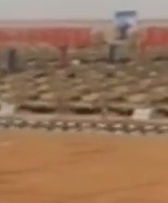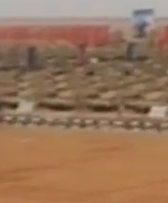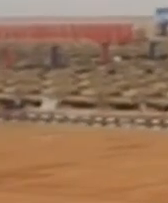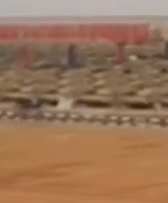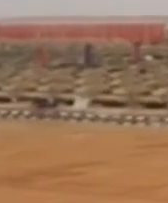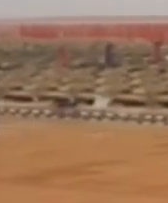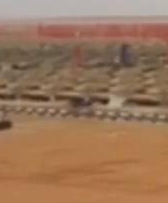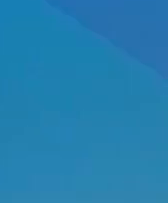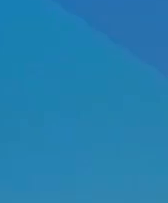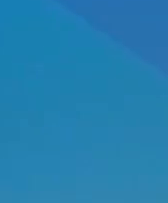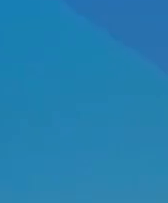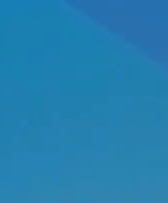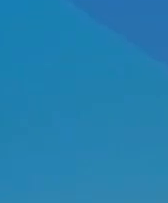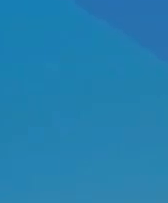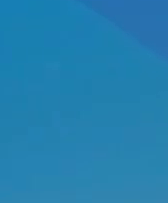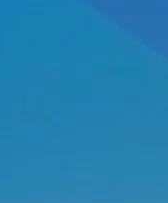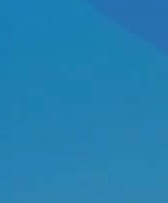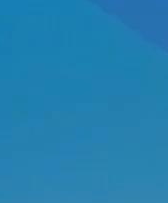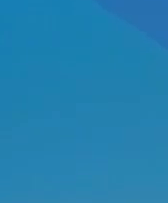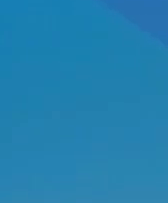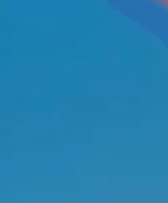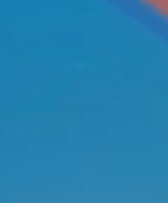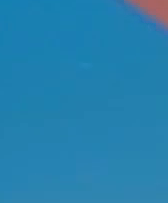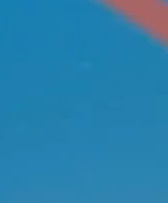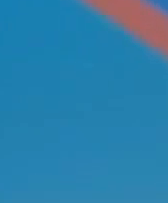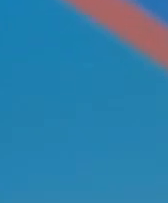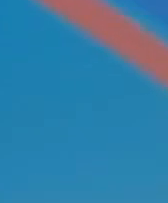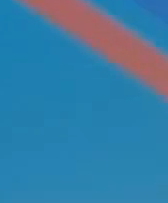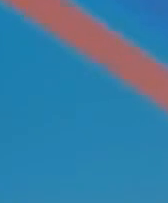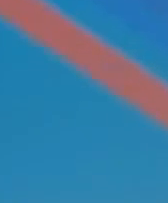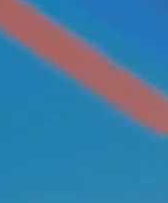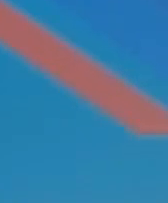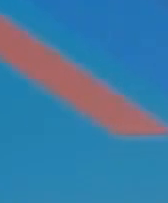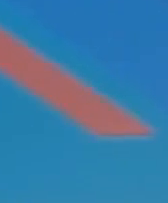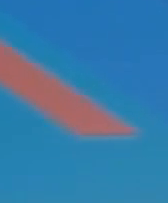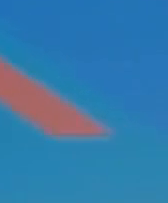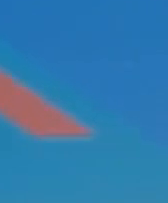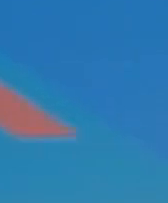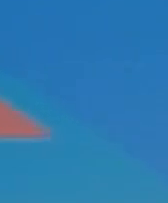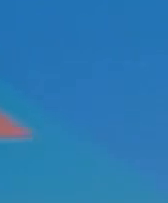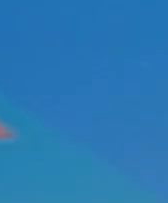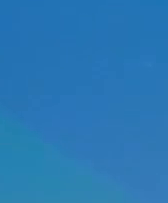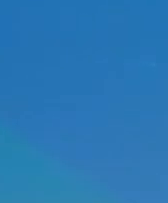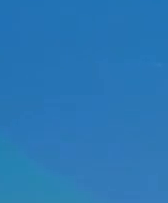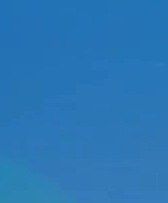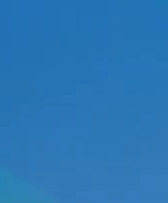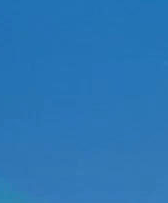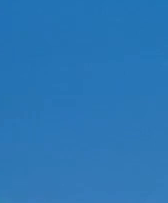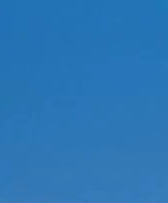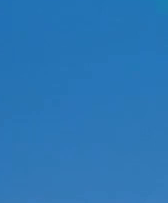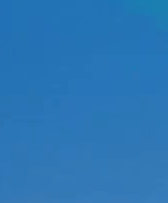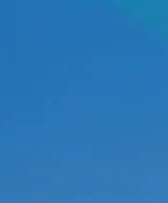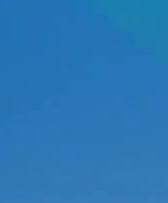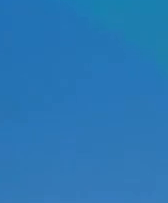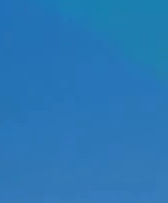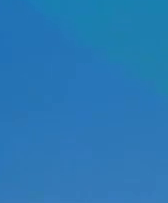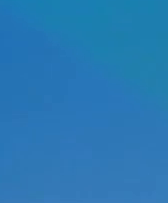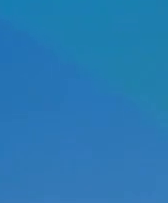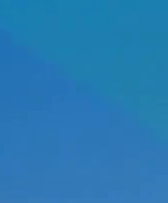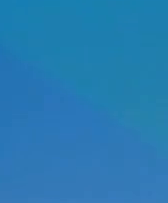المصري. شهدت القاهرة قمة مصرية فرنسية بين الرئيس عبد الفتاح السيسي ونظيره الفرنسي إيمانويل